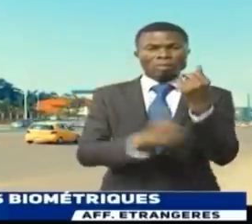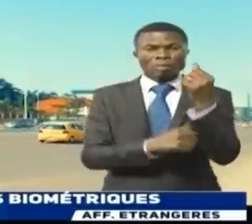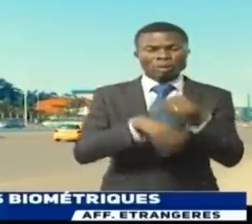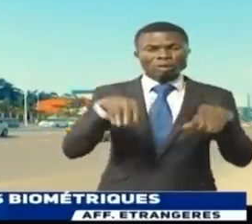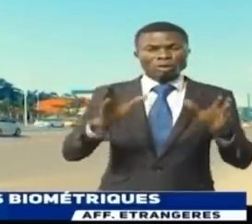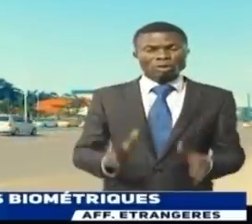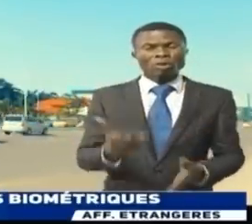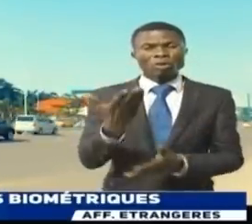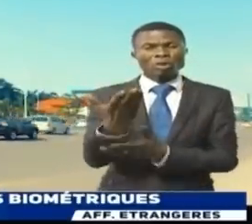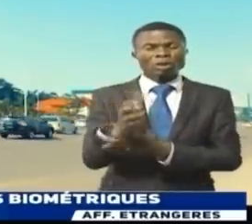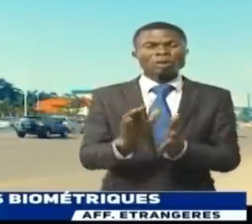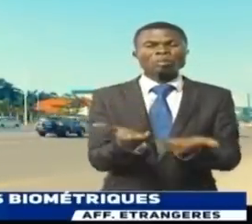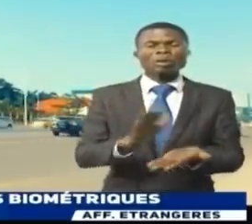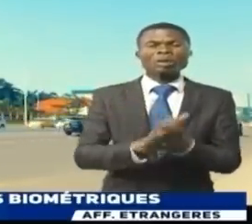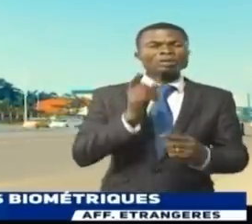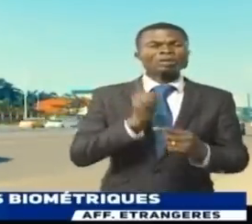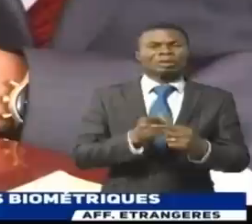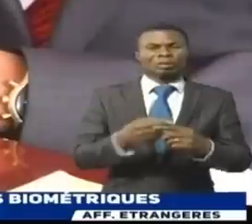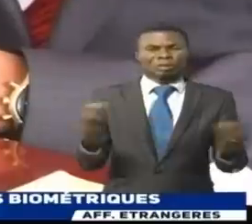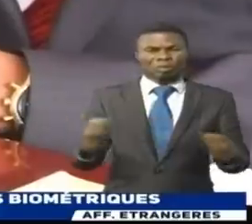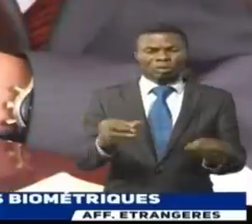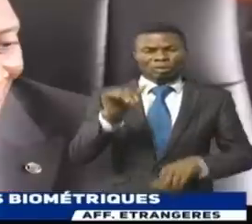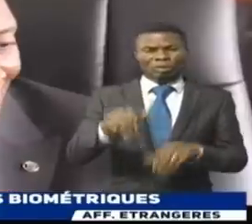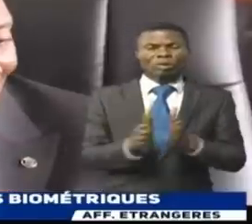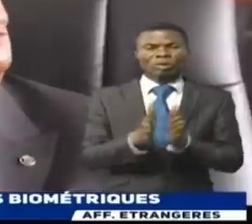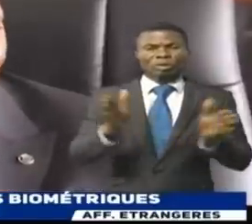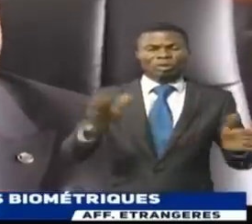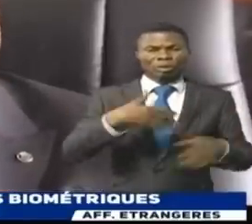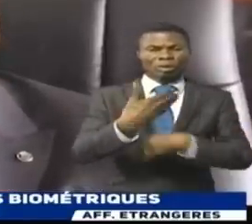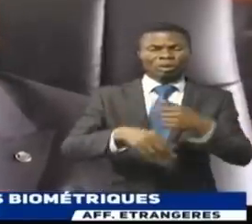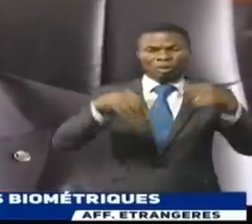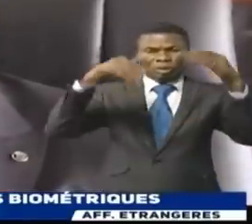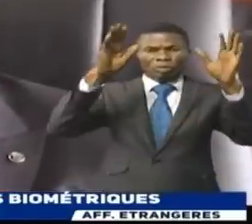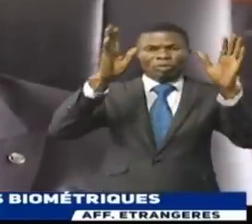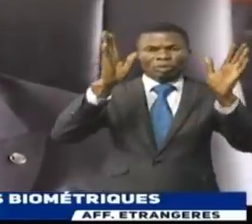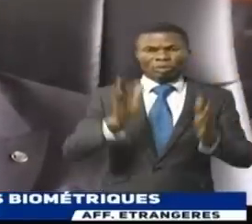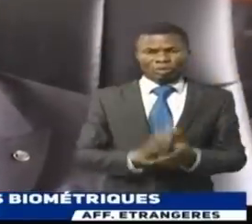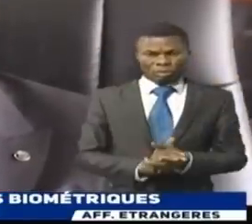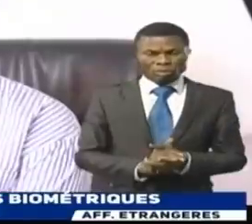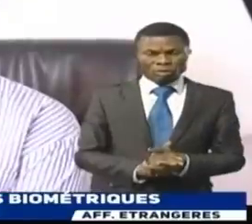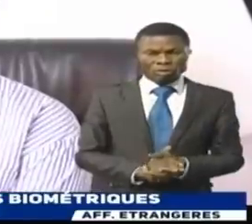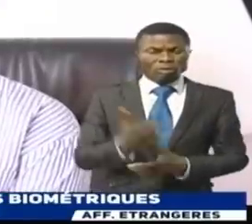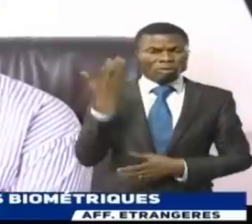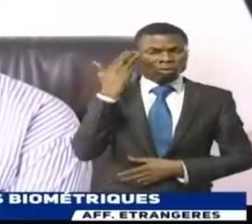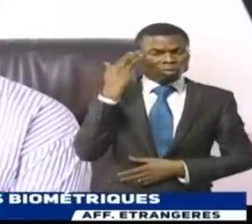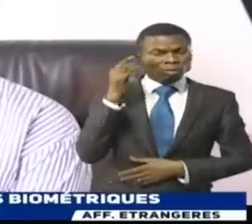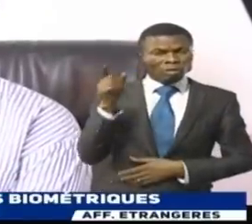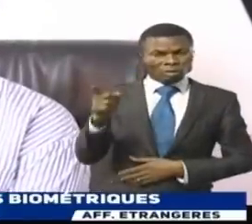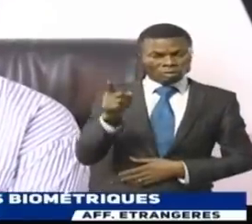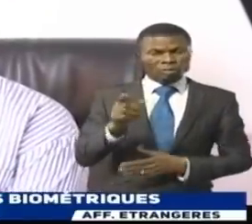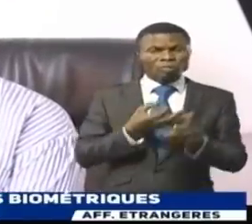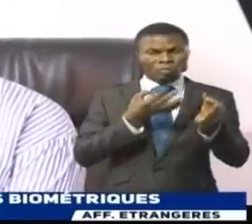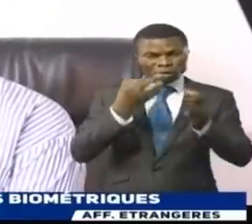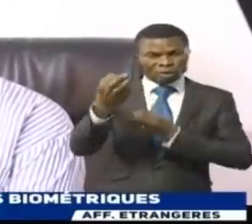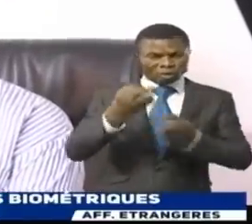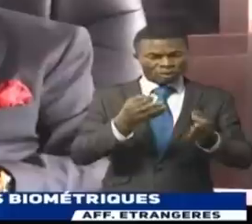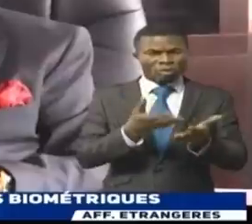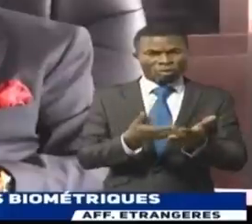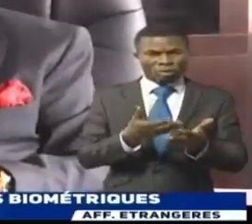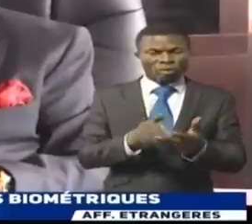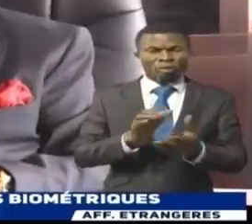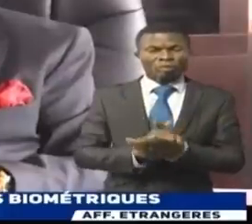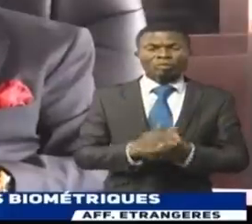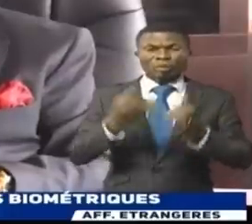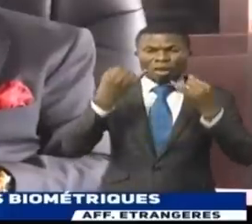sur la rareté du passeport. Le secrétaire général des Affaires étrangères, Justin Kabongo, fixe l'opinion. Le